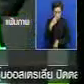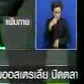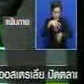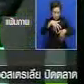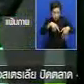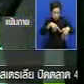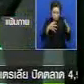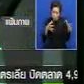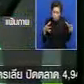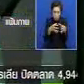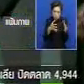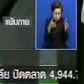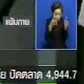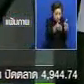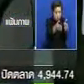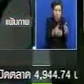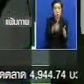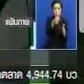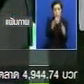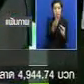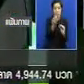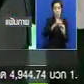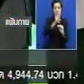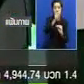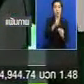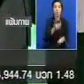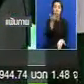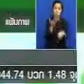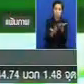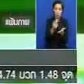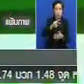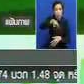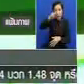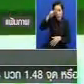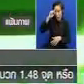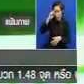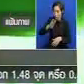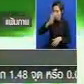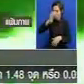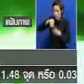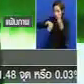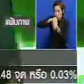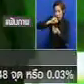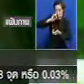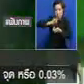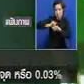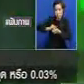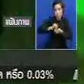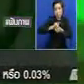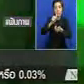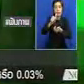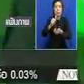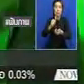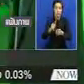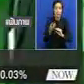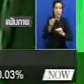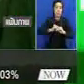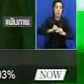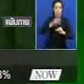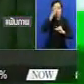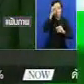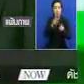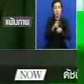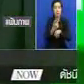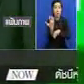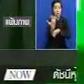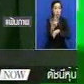ฉพาะกลุ่มหรือว่านิชมาร์เก็ตเนี่ยเพิ่มมากขึ้นหรือไม่งั้นไปหาพันธมิตรทางธุรกิจเพิ่มสายป่านตัวเองให้ยาวขึ้นเพื่อ